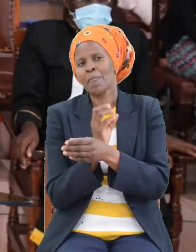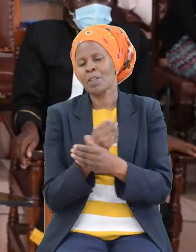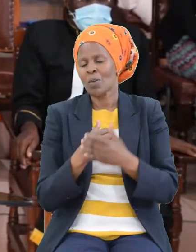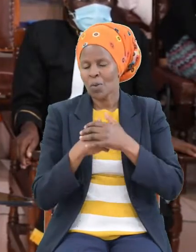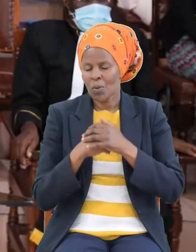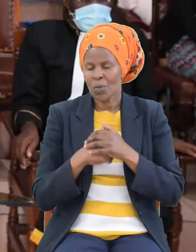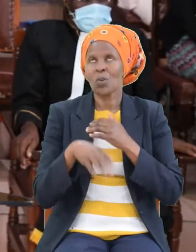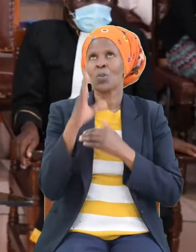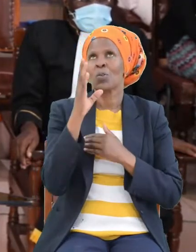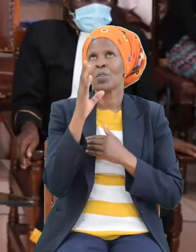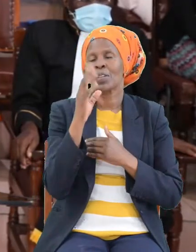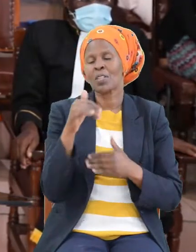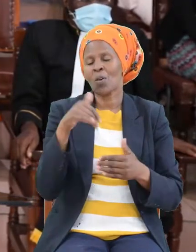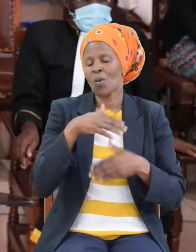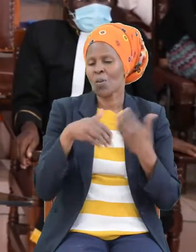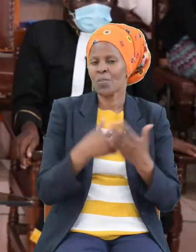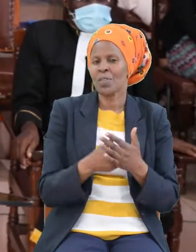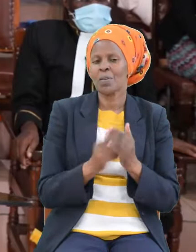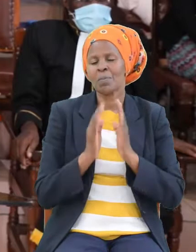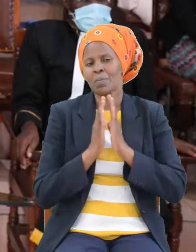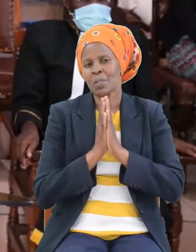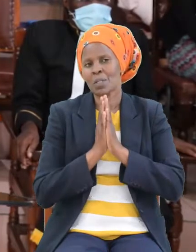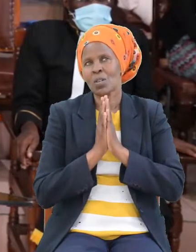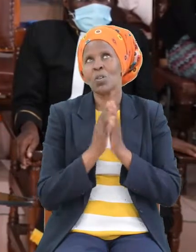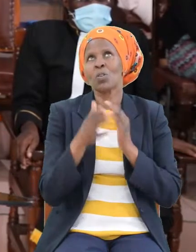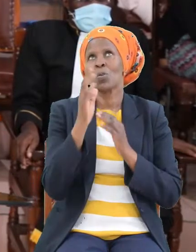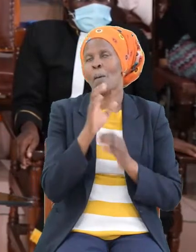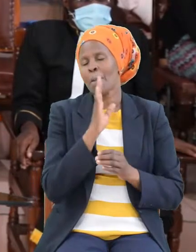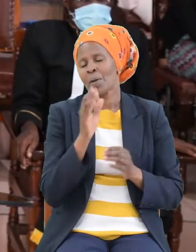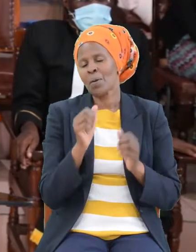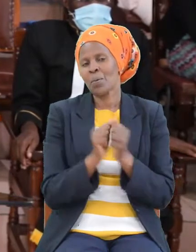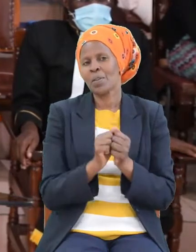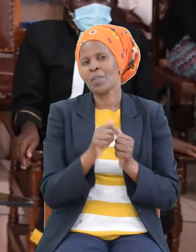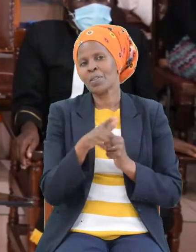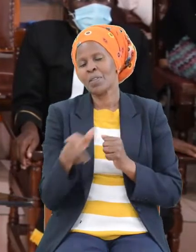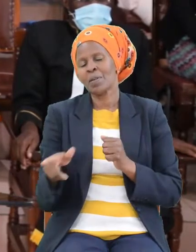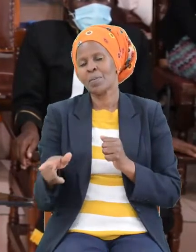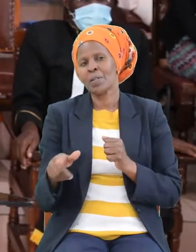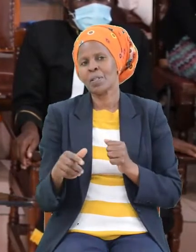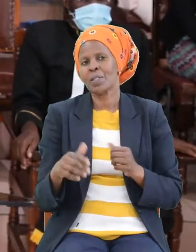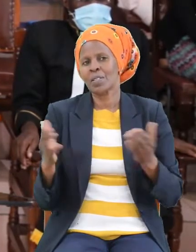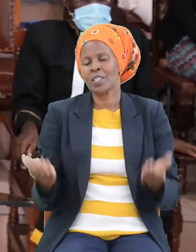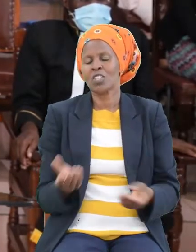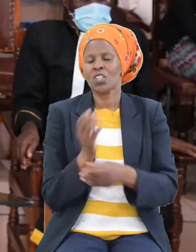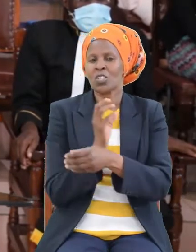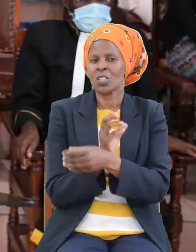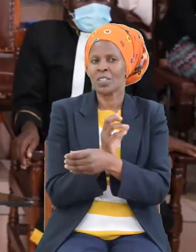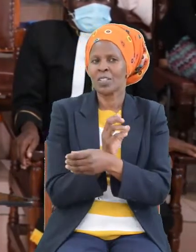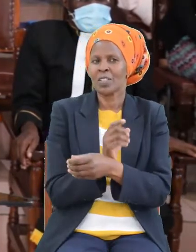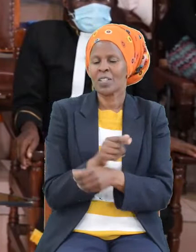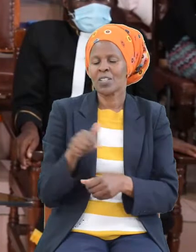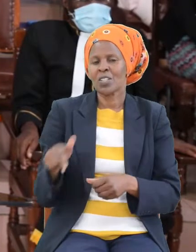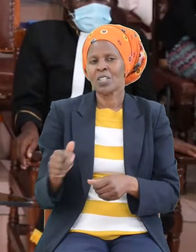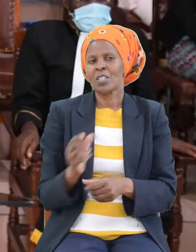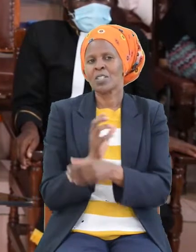Bwana. Ndiposa Baba yote wataomba Baba ukawa pamoja na wao. Na haswa tukaleta hii kanisa yetu wa kipresbiteria